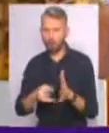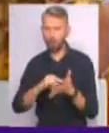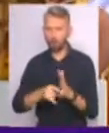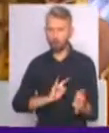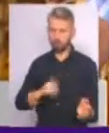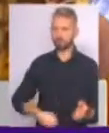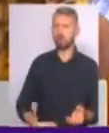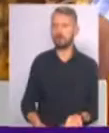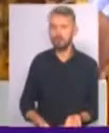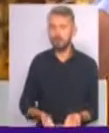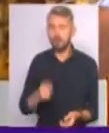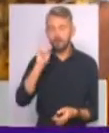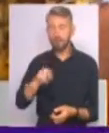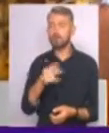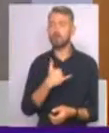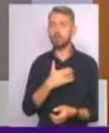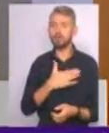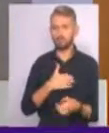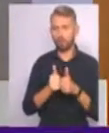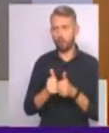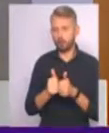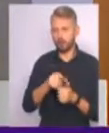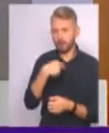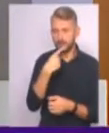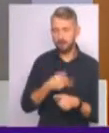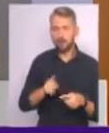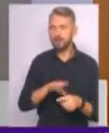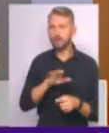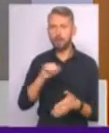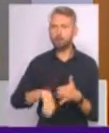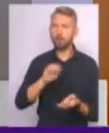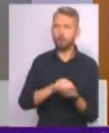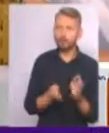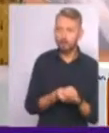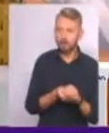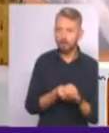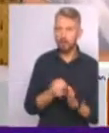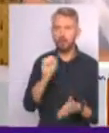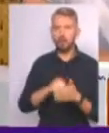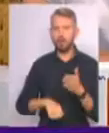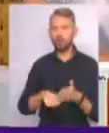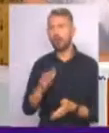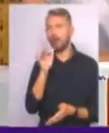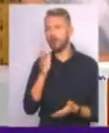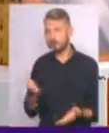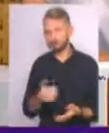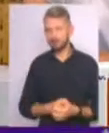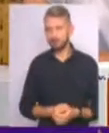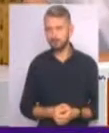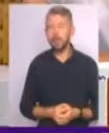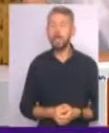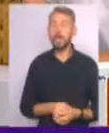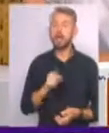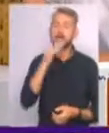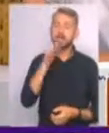як знаєте, в мене один колега казав, це не от котлет, а одлет. Да, звісно. Пані Марина, от